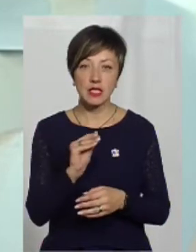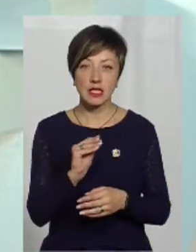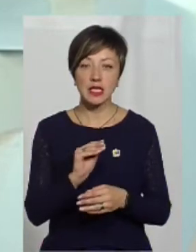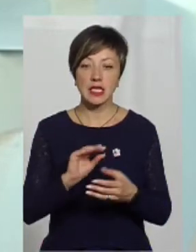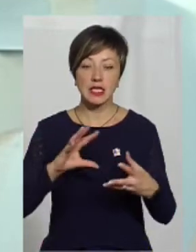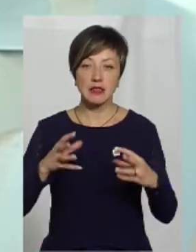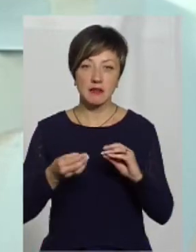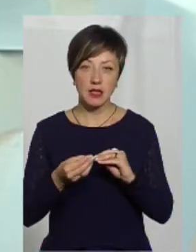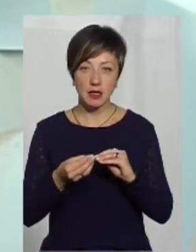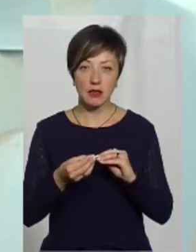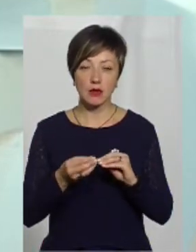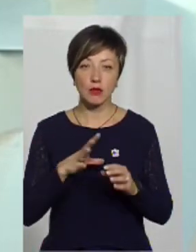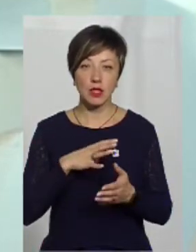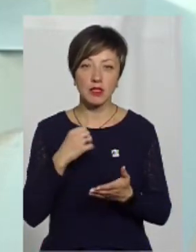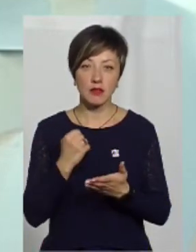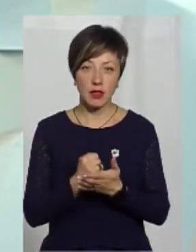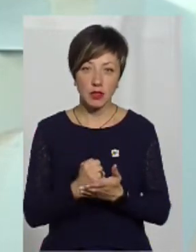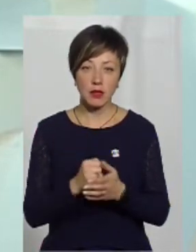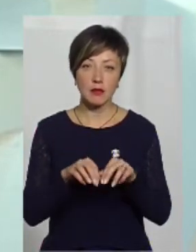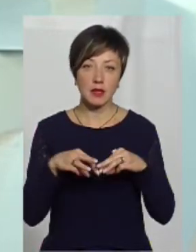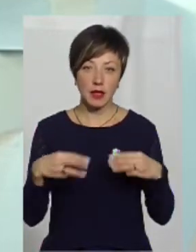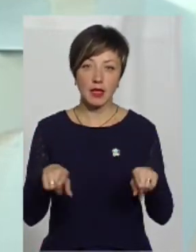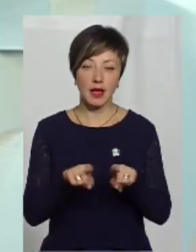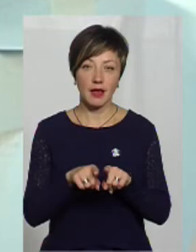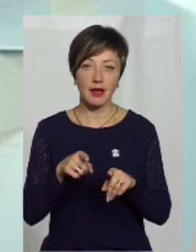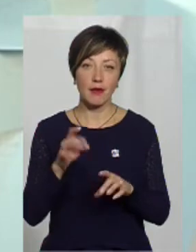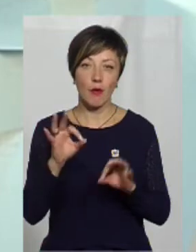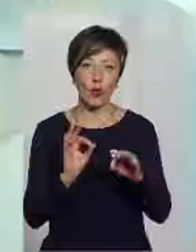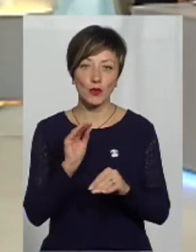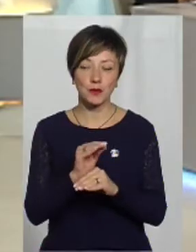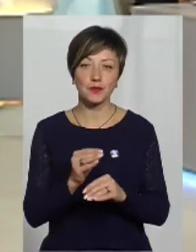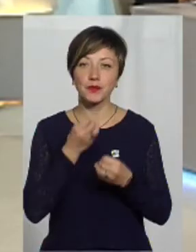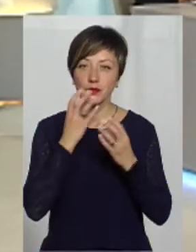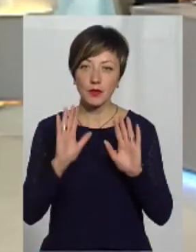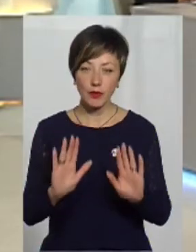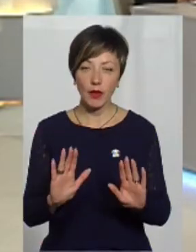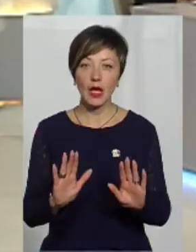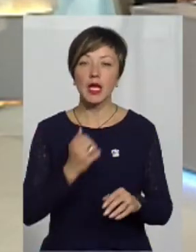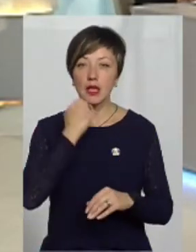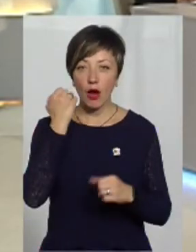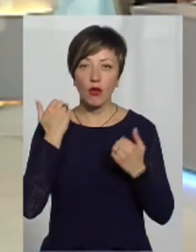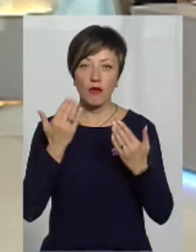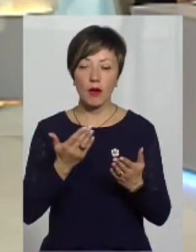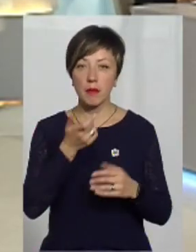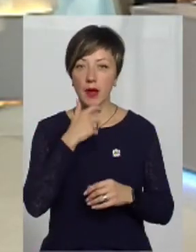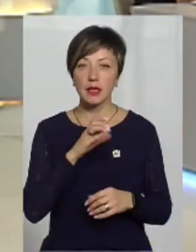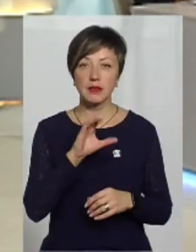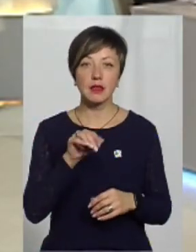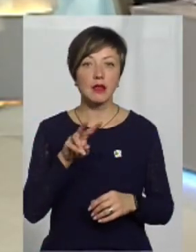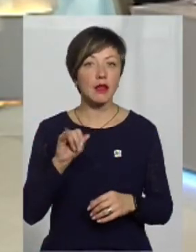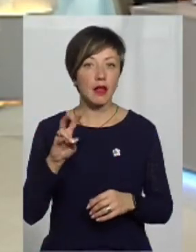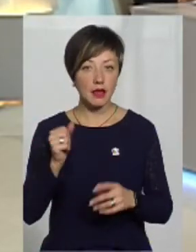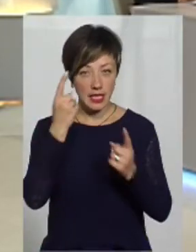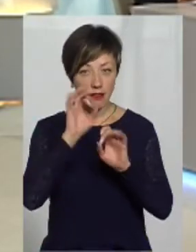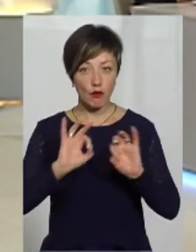фотозвіти були затверджені в міністерстві. І отакий бонус. Добре. Дякую вам, пані Світлано, за